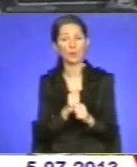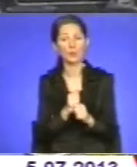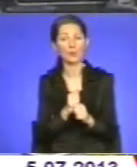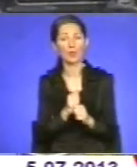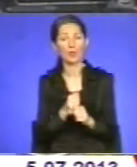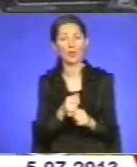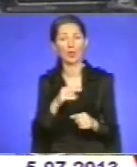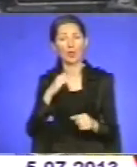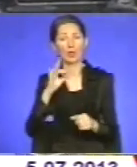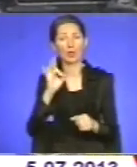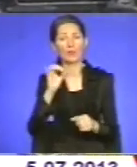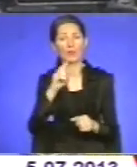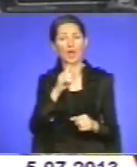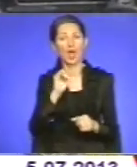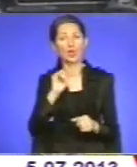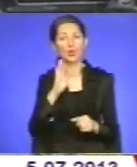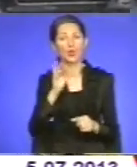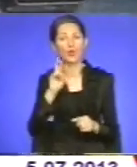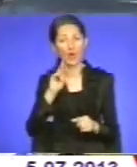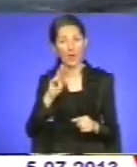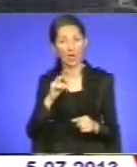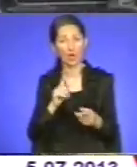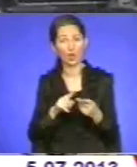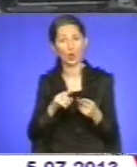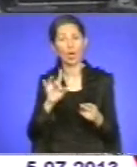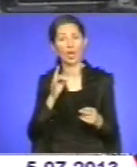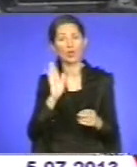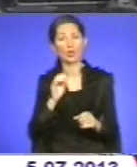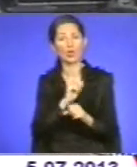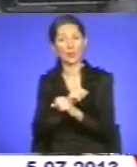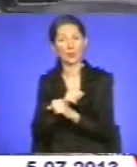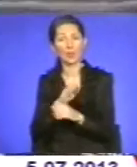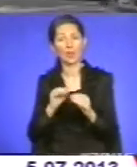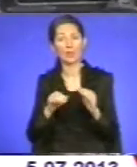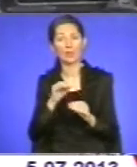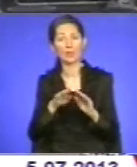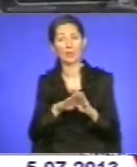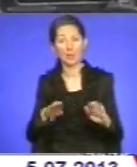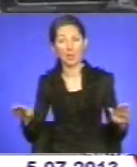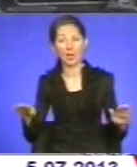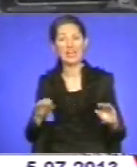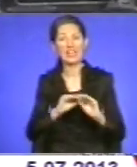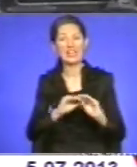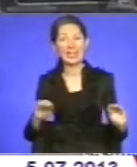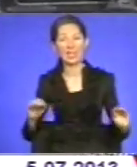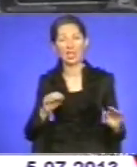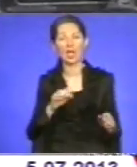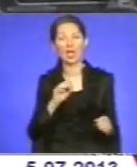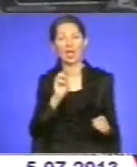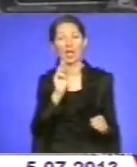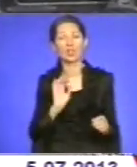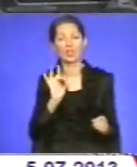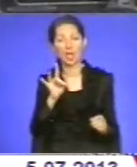при фрезуванні. Другий раз було перекриття при вкладанні нижнього шару асфальтобетонного